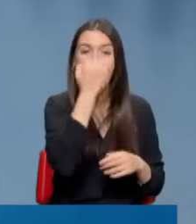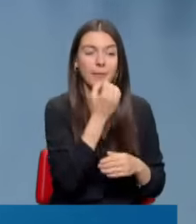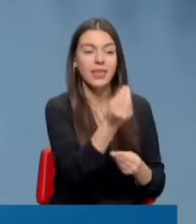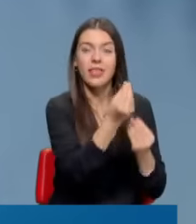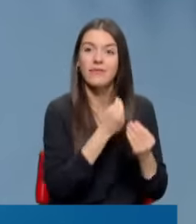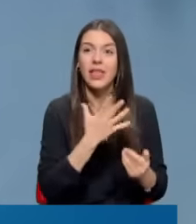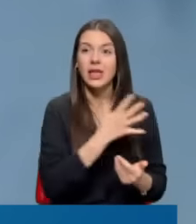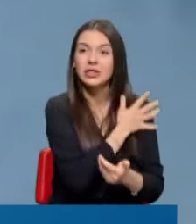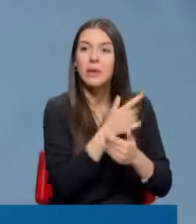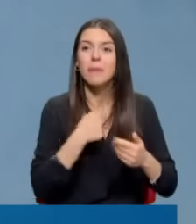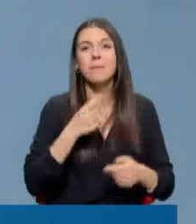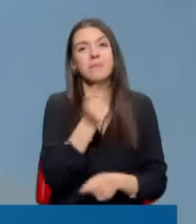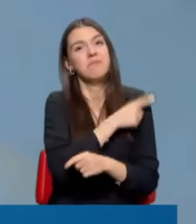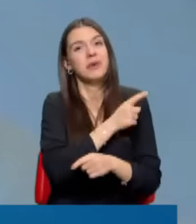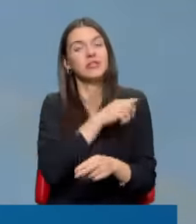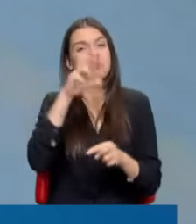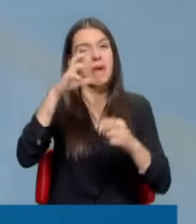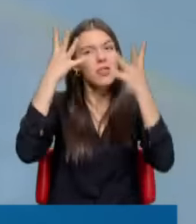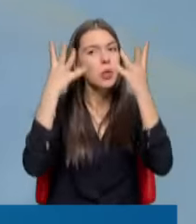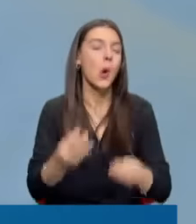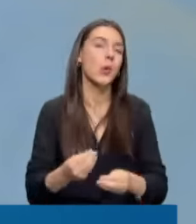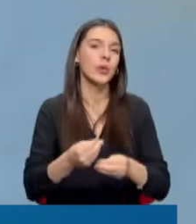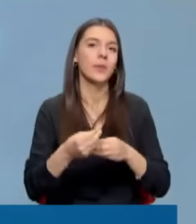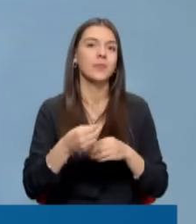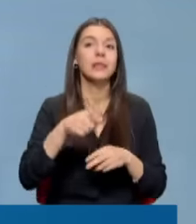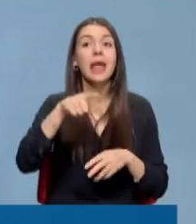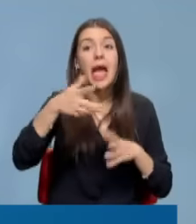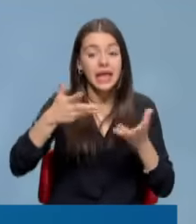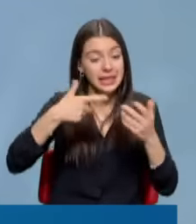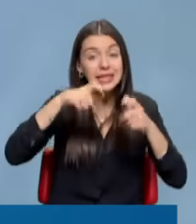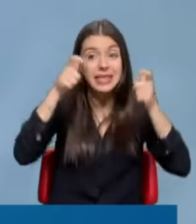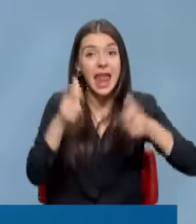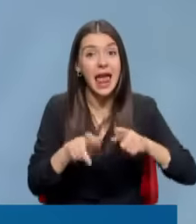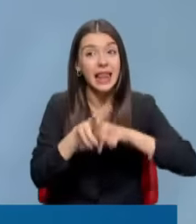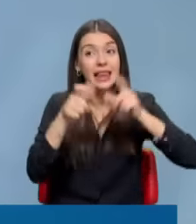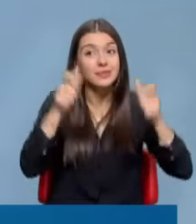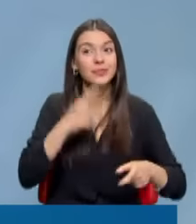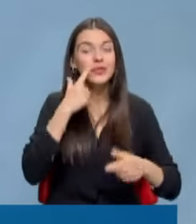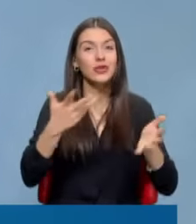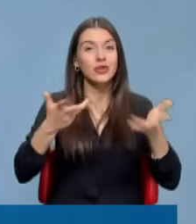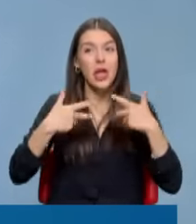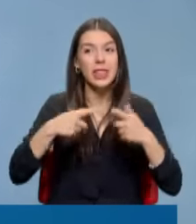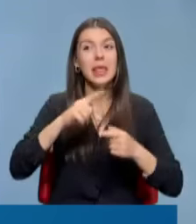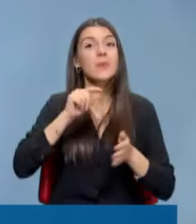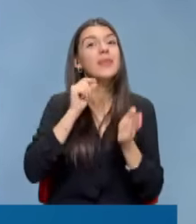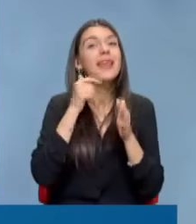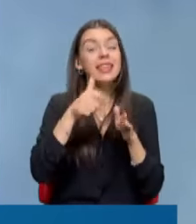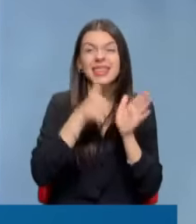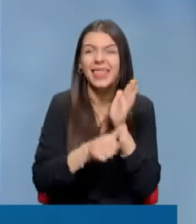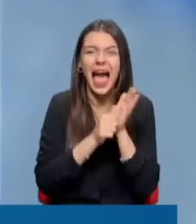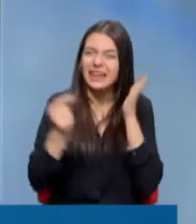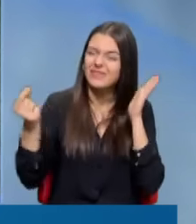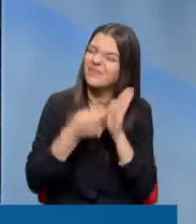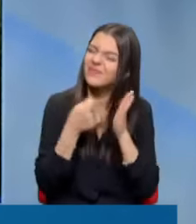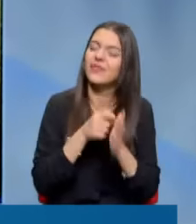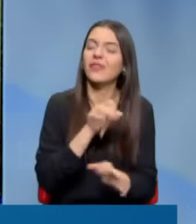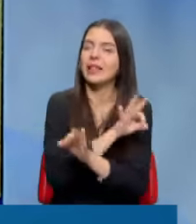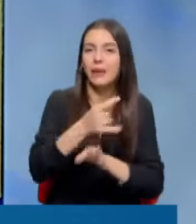yaptık yazdı. Özel daha sonra yerel yönetimler çalıştayında tarih yazma fırsatı yakaladık dedi.